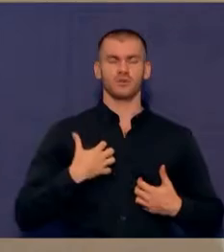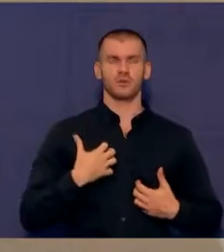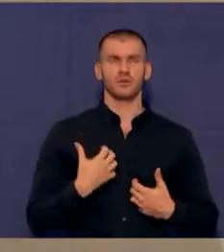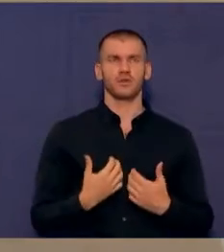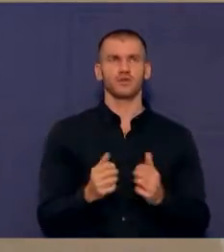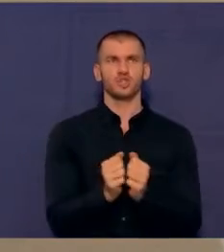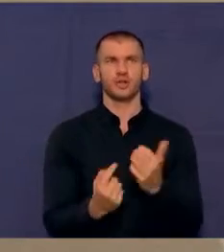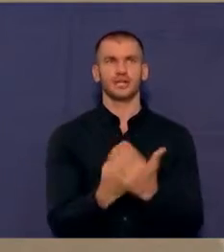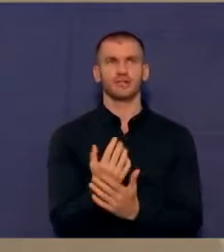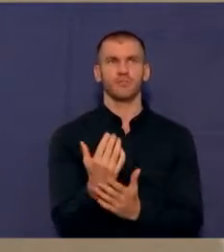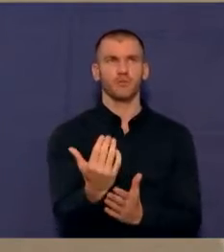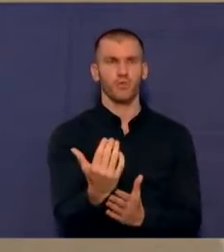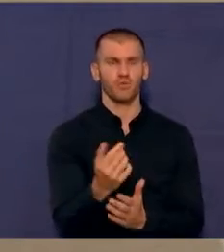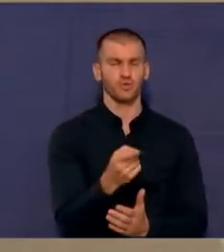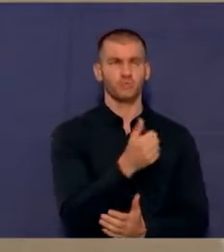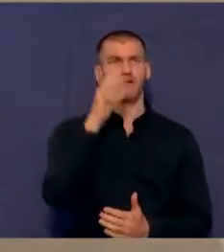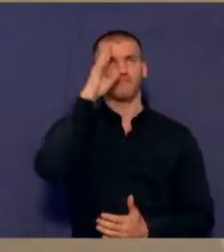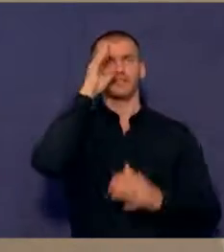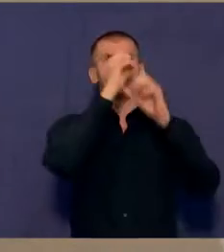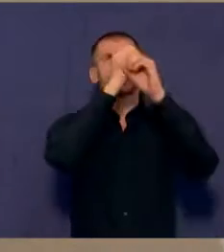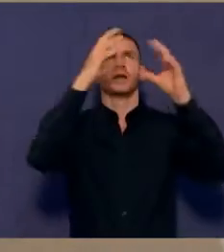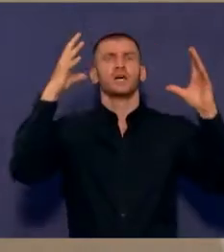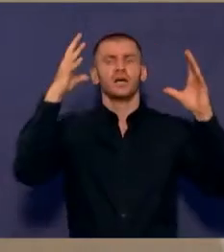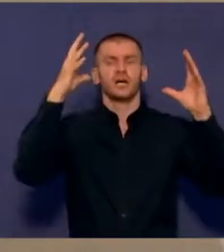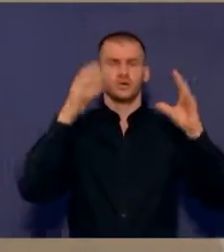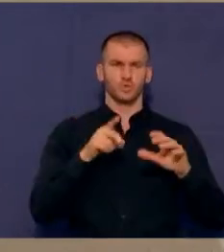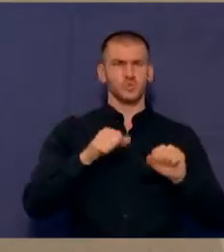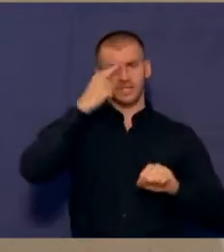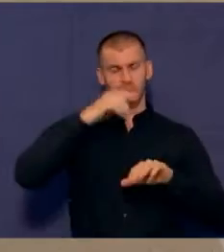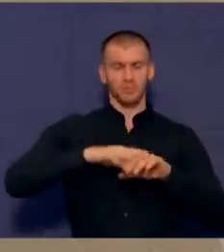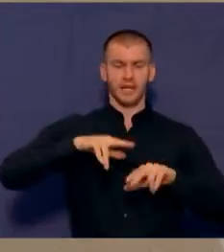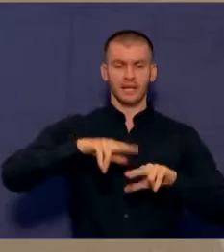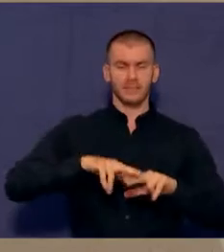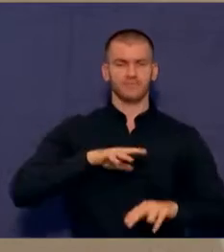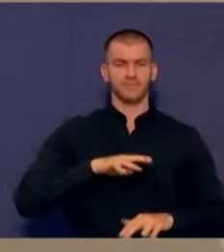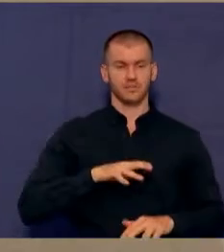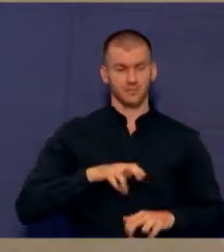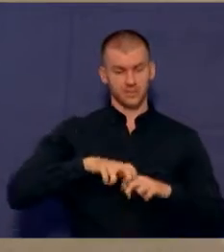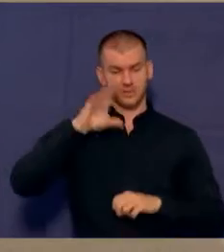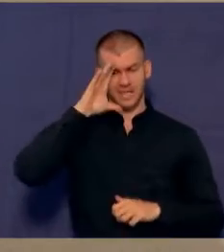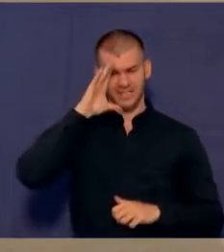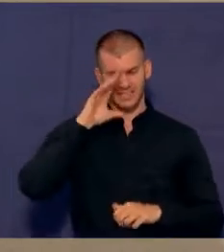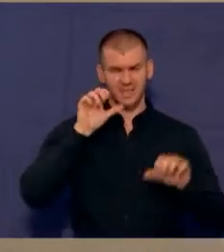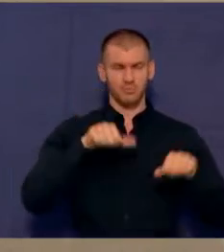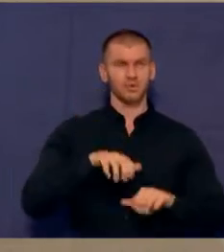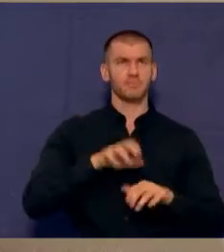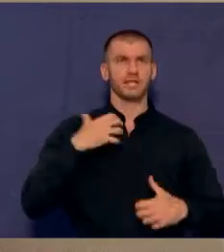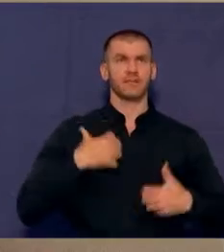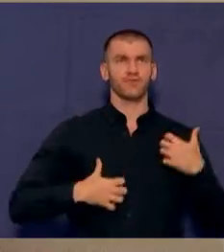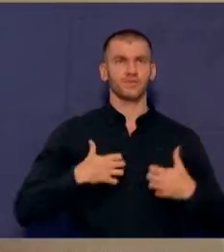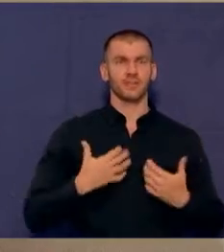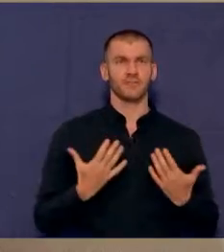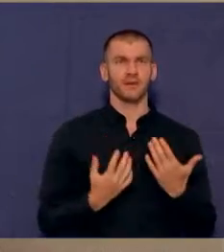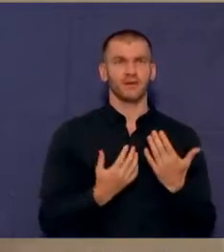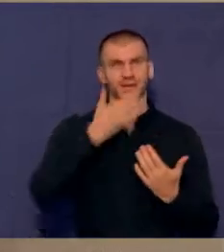i framtiden som du bara fantiserar om? Du måste liksom tänka på vart du är. Du sitter i en taxi. Borde du inte vara mer nervös för vad som kan hända då